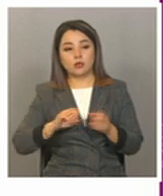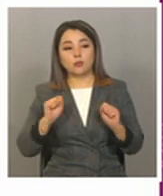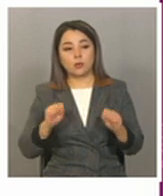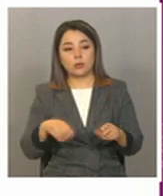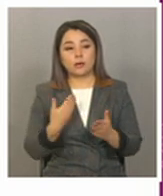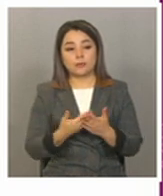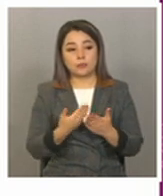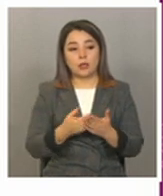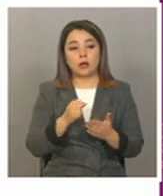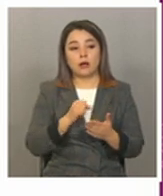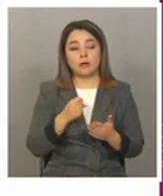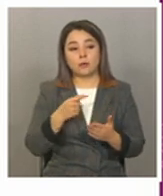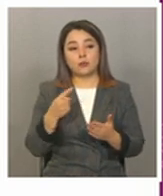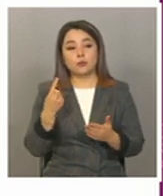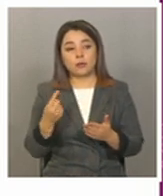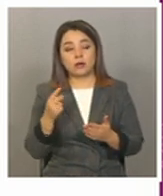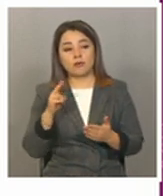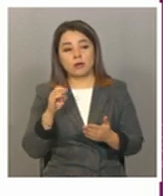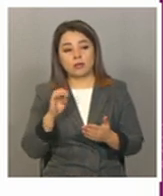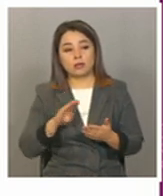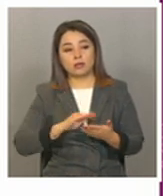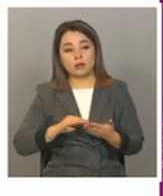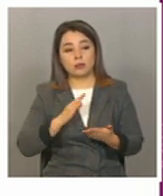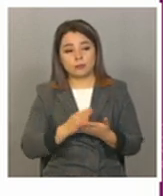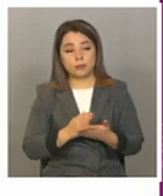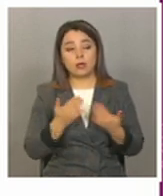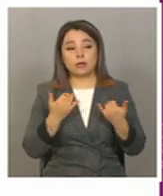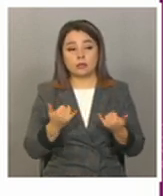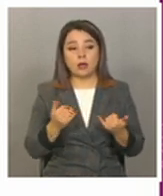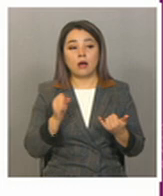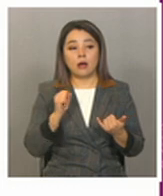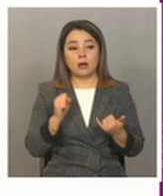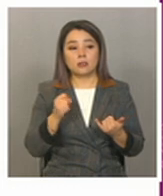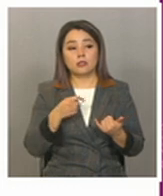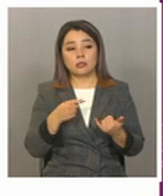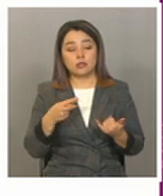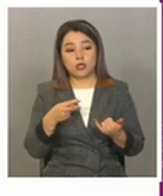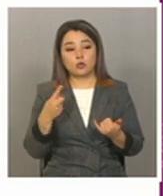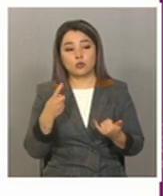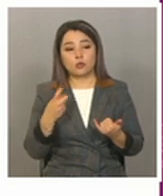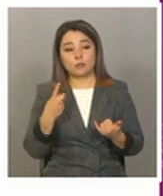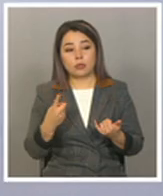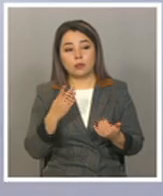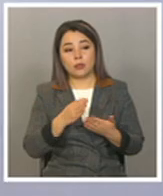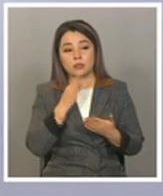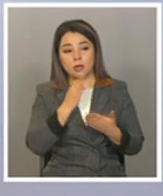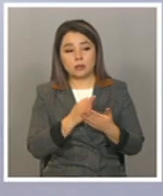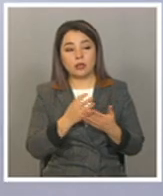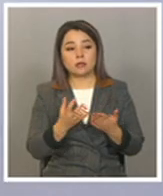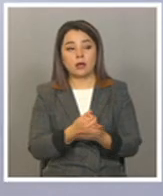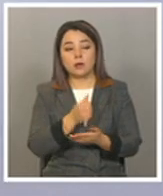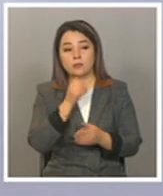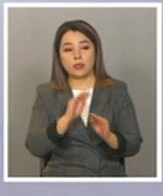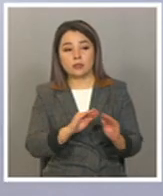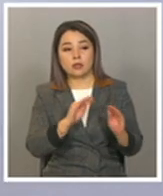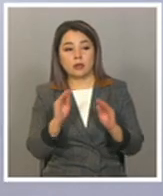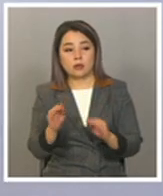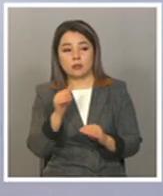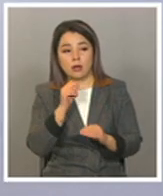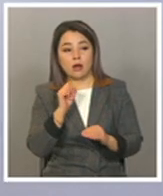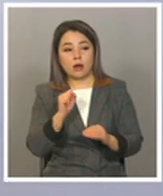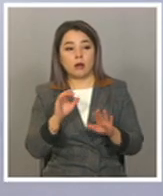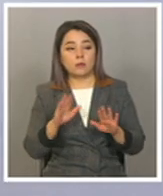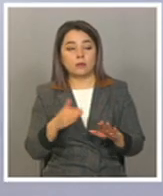А минус 1-дің квадраты. Ал енді А тең 101 болғанда мәнін табайық. Онда А-ның